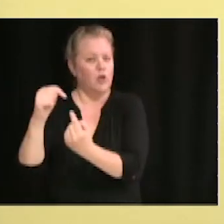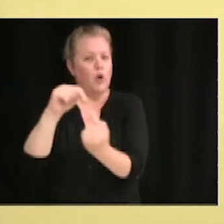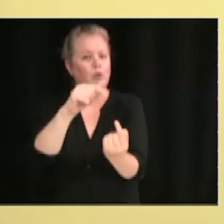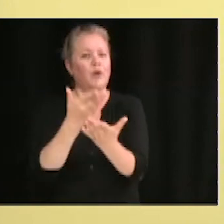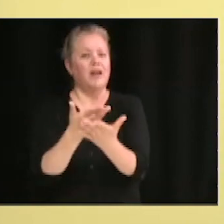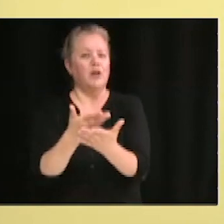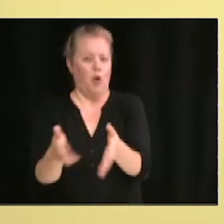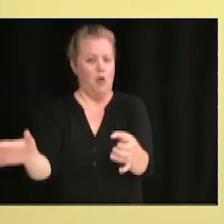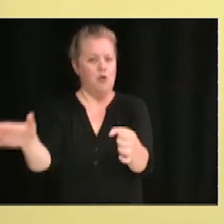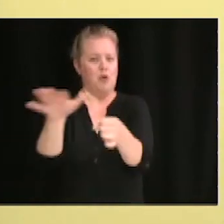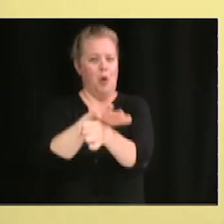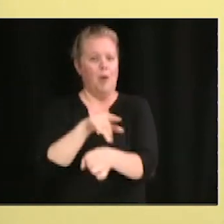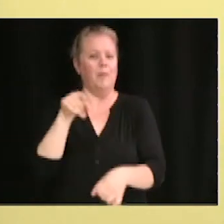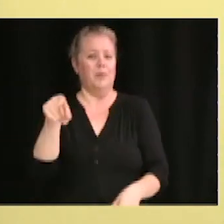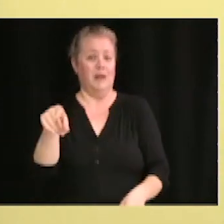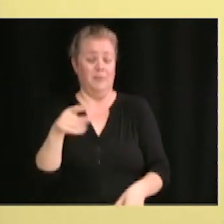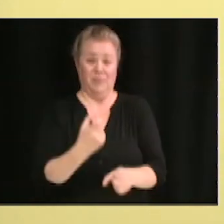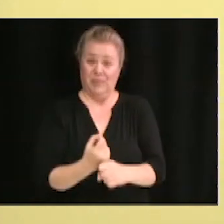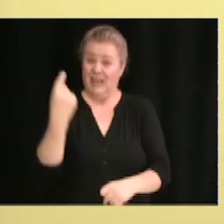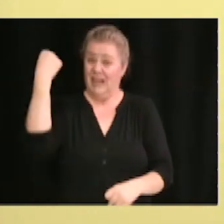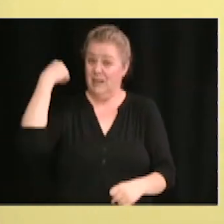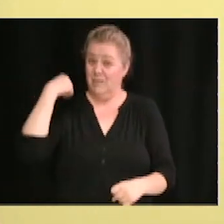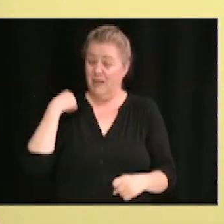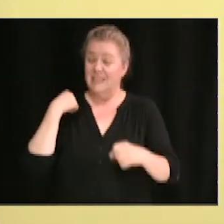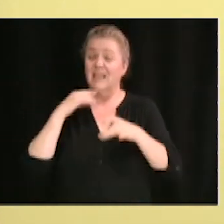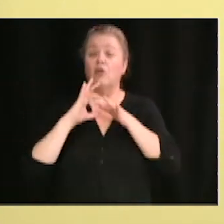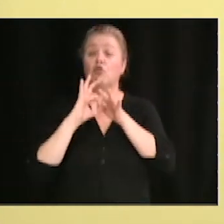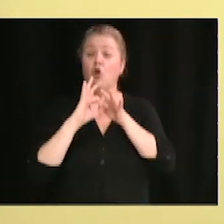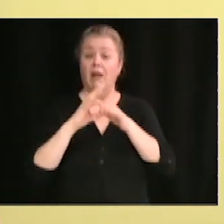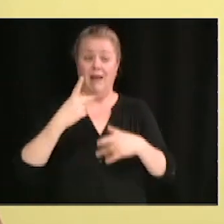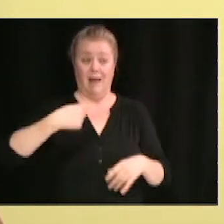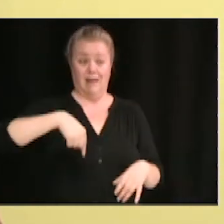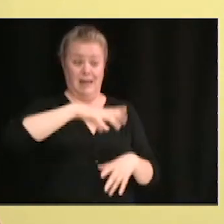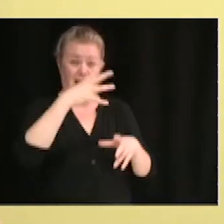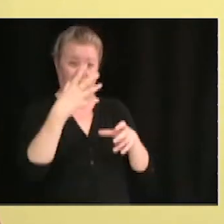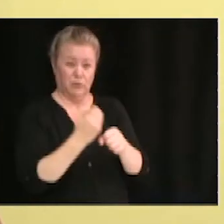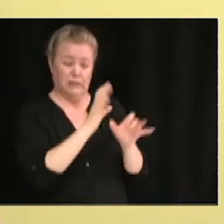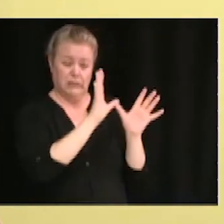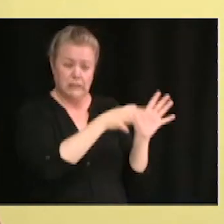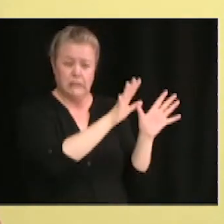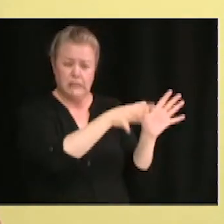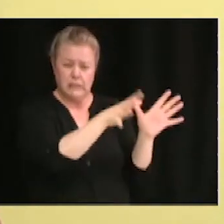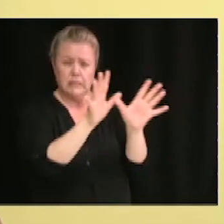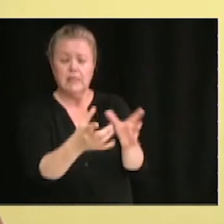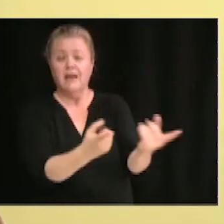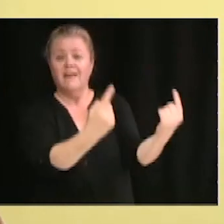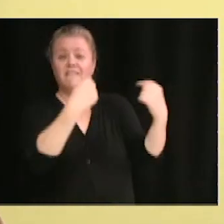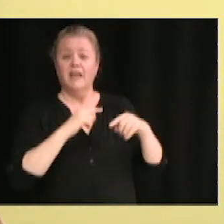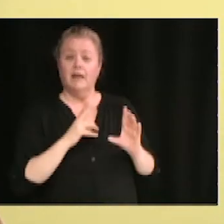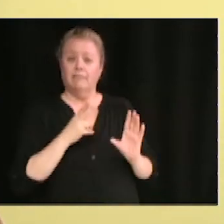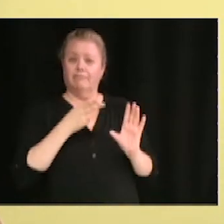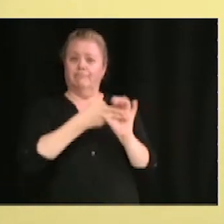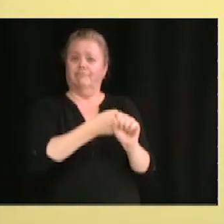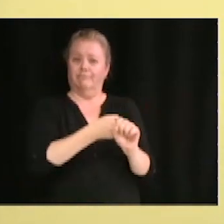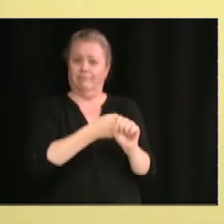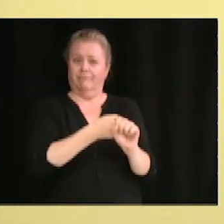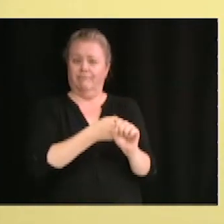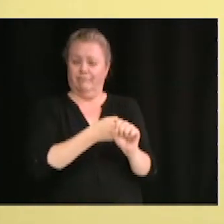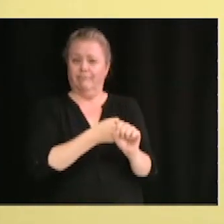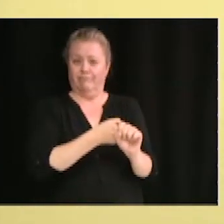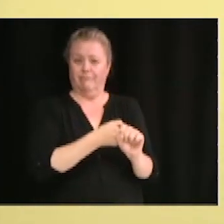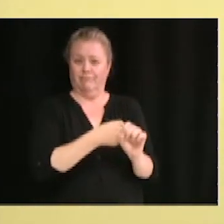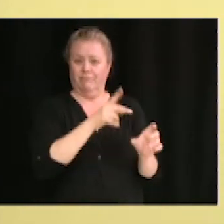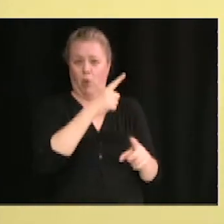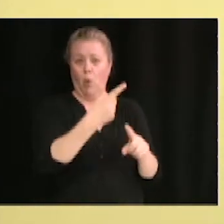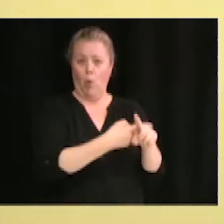passée d'abord, j'ai convaincu plusieurs de mes collègues à venir faire du bénévolat dans ce comité-là au mois d'août. Donc, ces collègues se reconnaîtront,